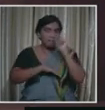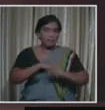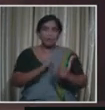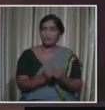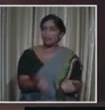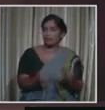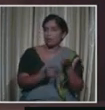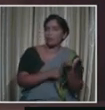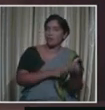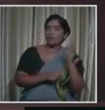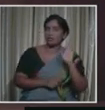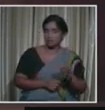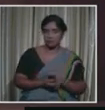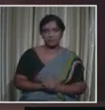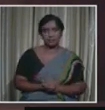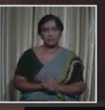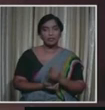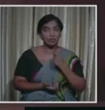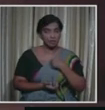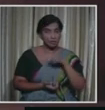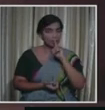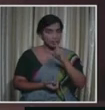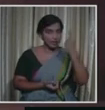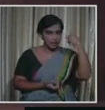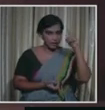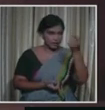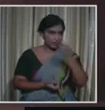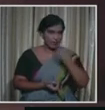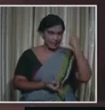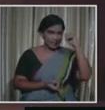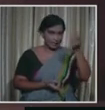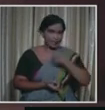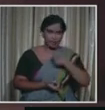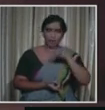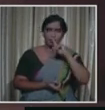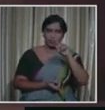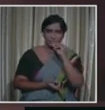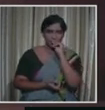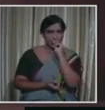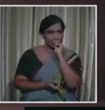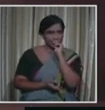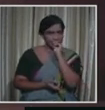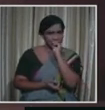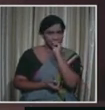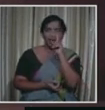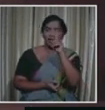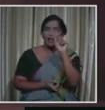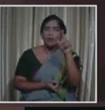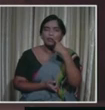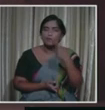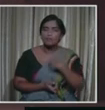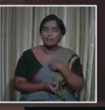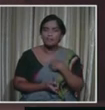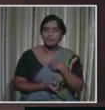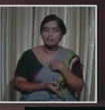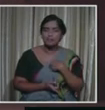ලද ප්‍රහාරයක් කියලා. මා ඔබතුමාගෙන් ඊයේ ඇහුවා ඔබතුමා මට කියපු වෙලාවේදී එක නමක් හෝ මට කියන්න කියලා.